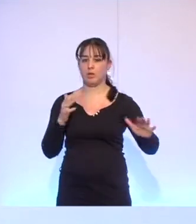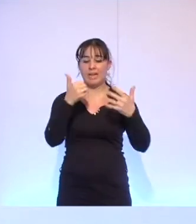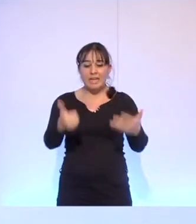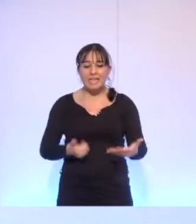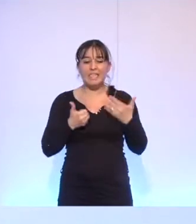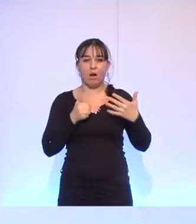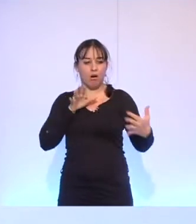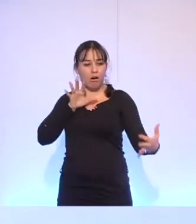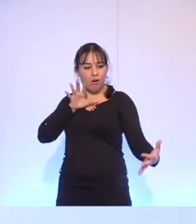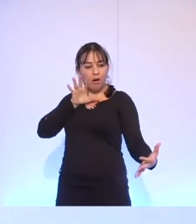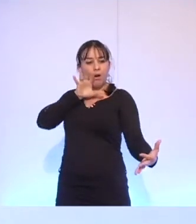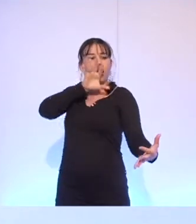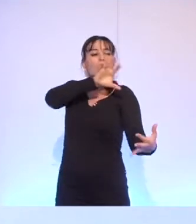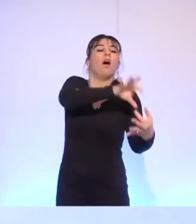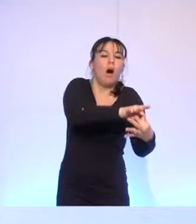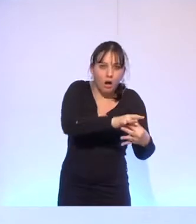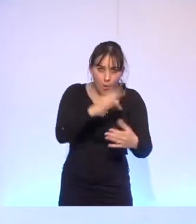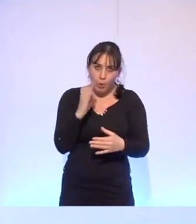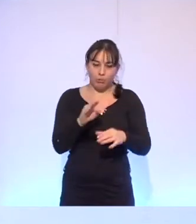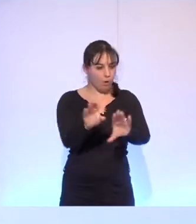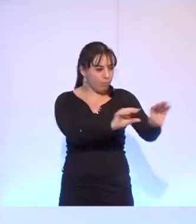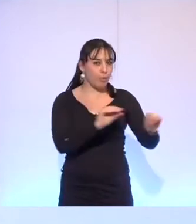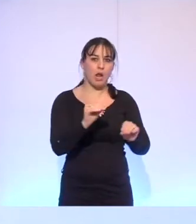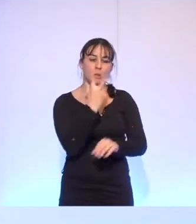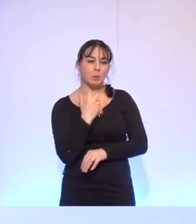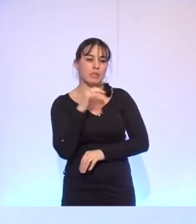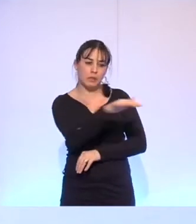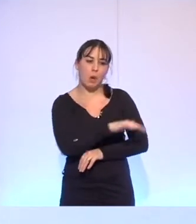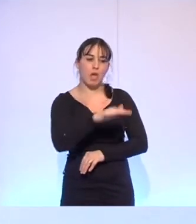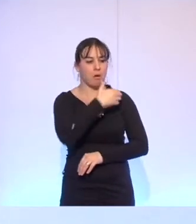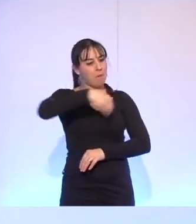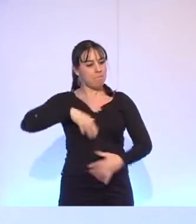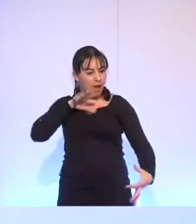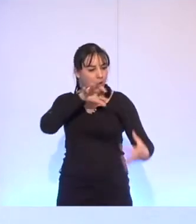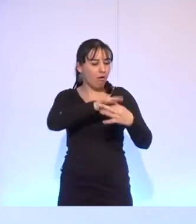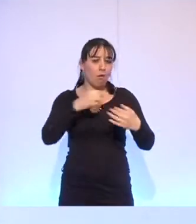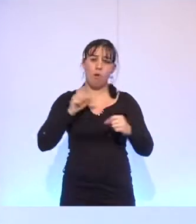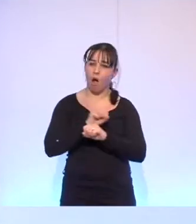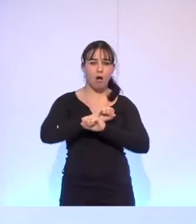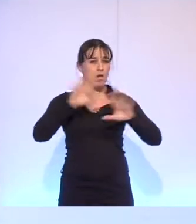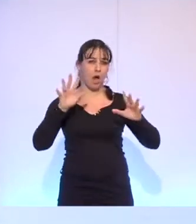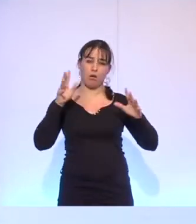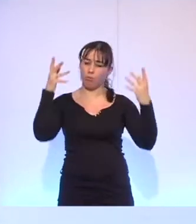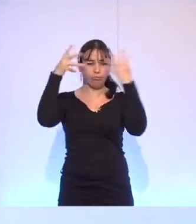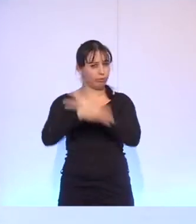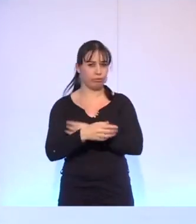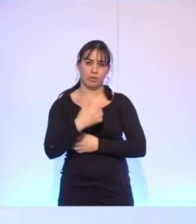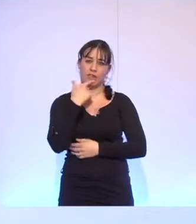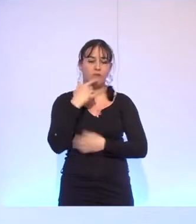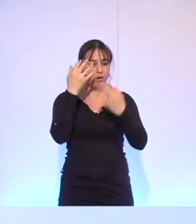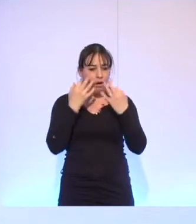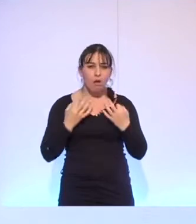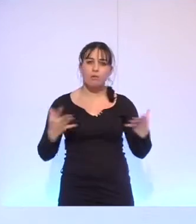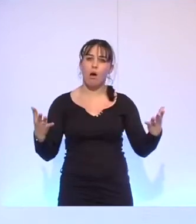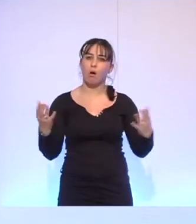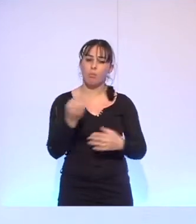le lien entre les habitants et la municipalité. Sur ce sujet, je suis très clair, nous voulons prendre le temps de faire